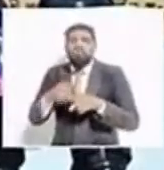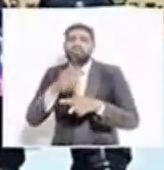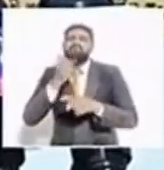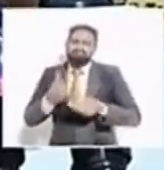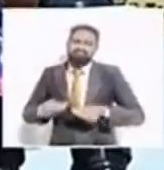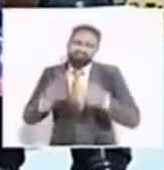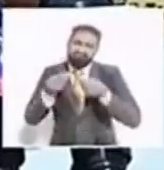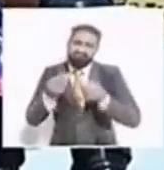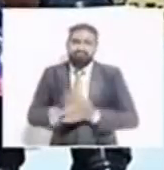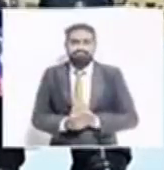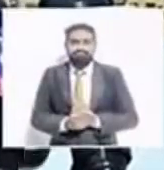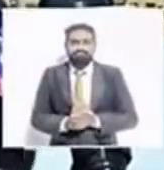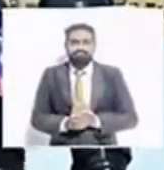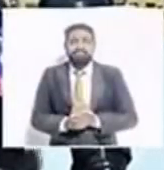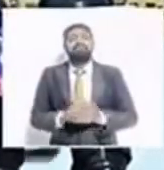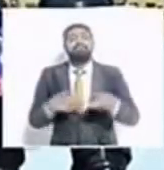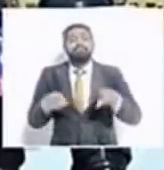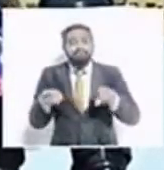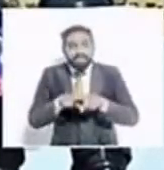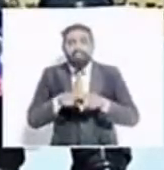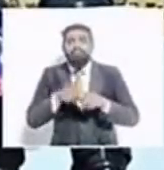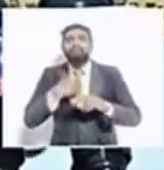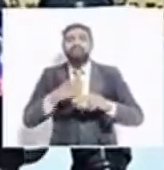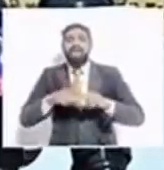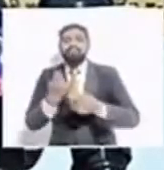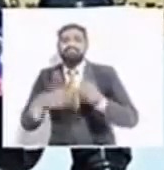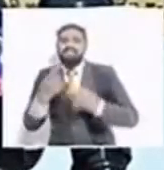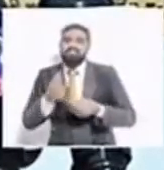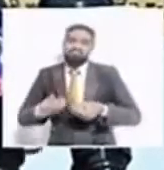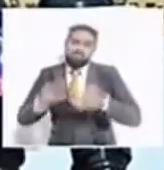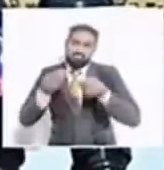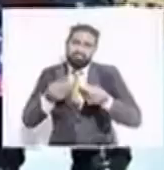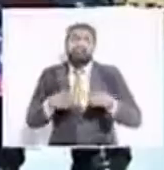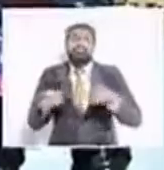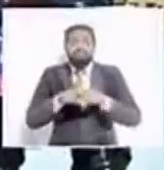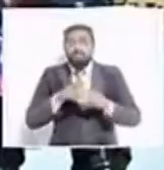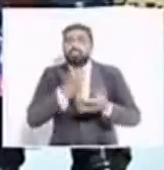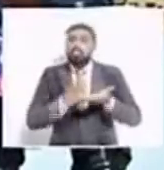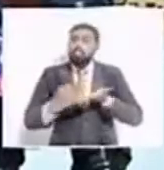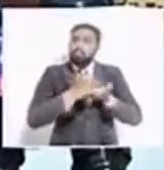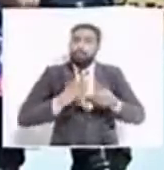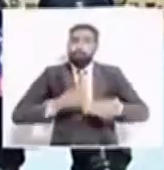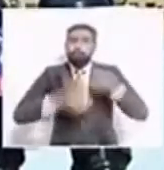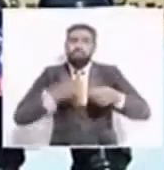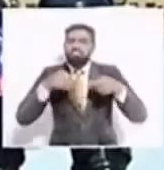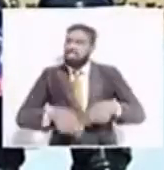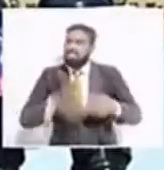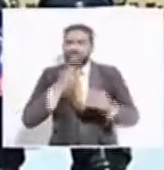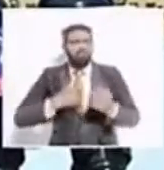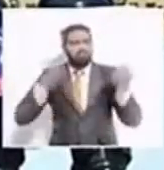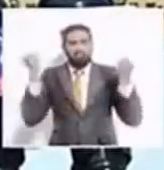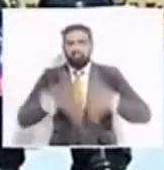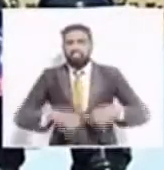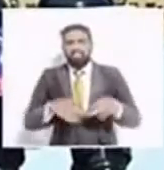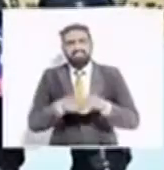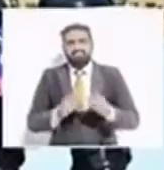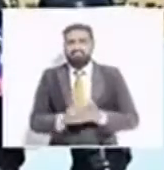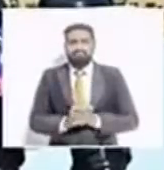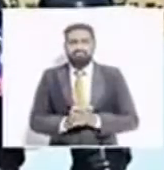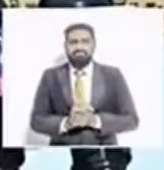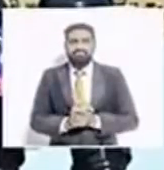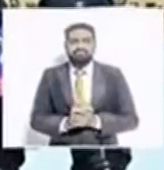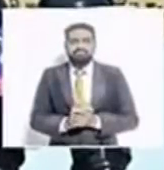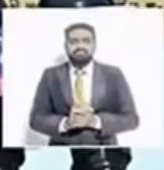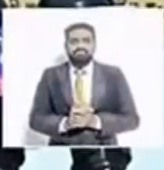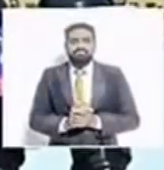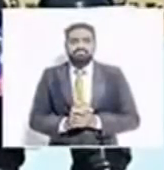the final selling price. The entire food and bakery industry has collapsed. ඒ බාණ්ඩ වල වැඩි නැත්තේ වැඩි නෑ මේ වෙනකොට බේකරි කර්මාන්තය සහ